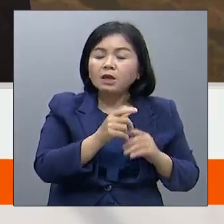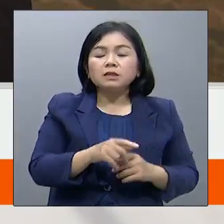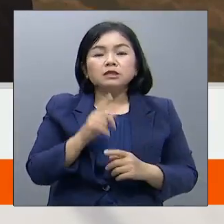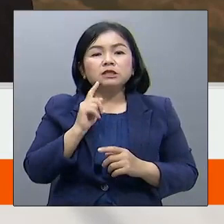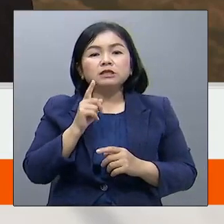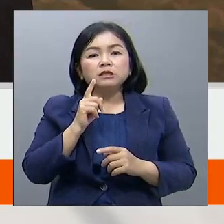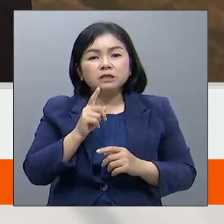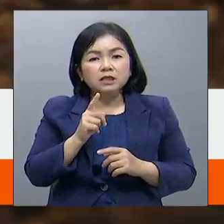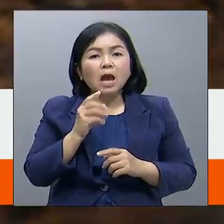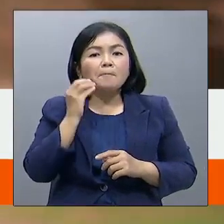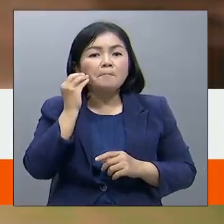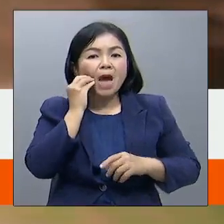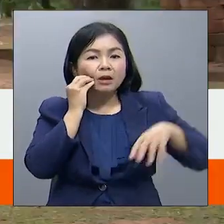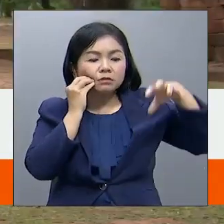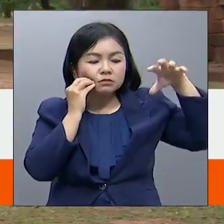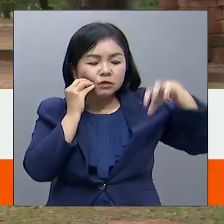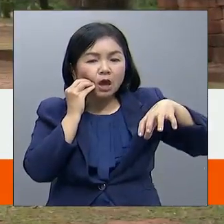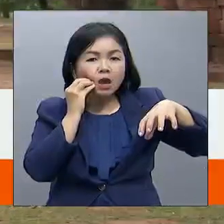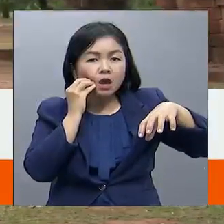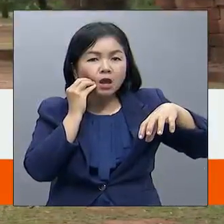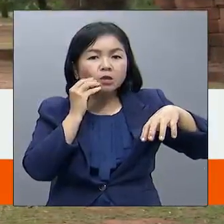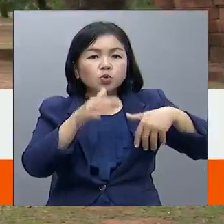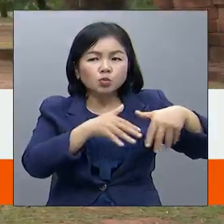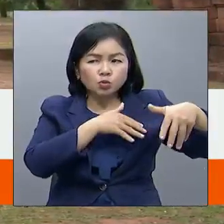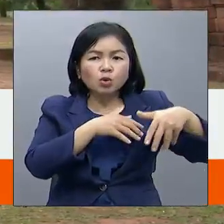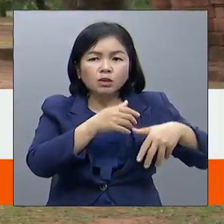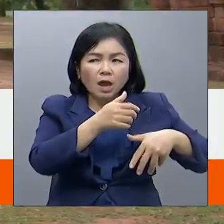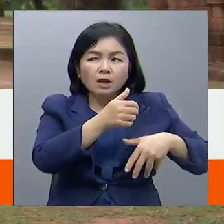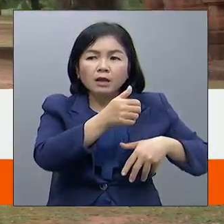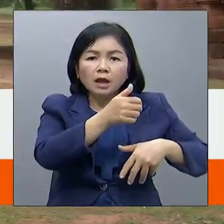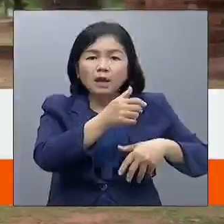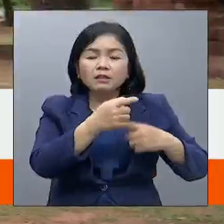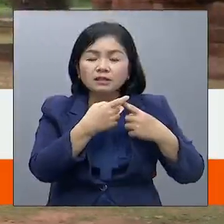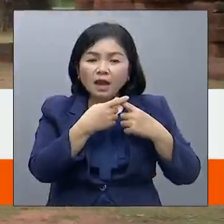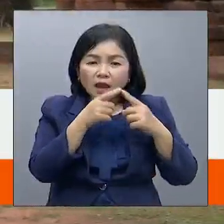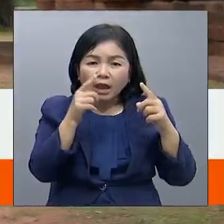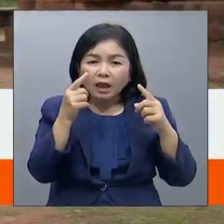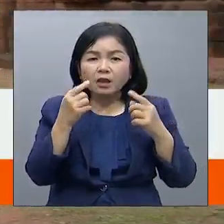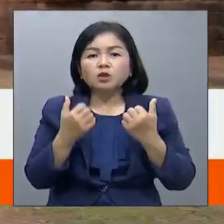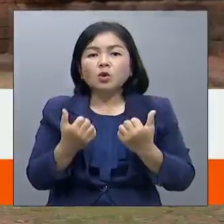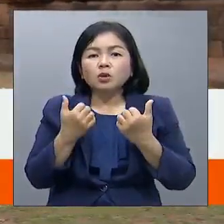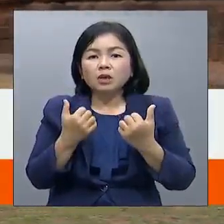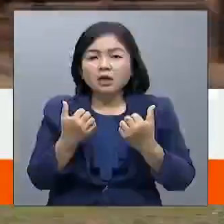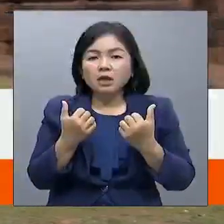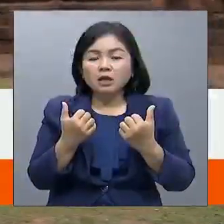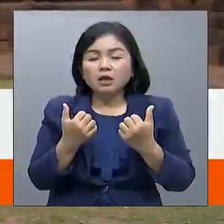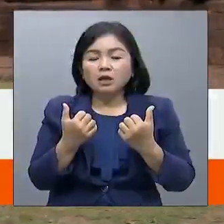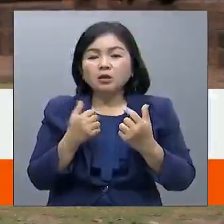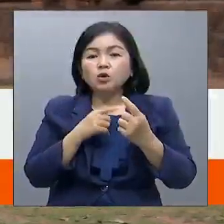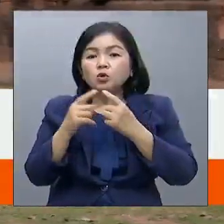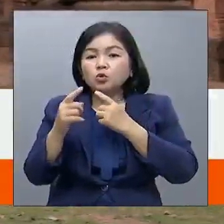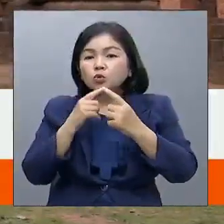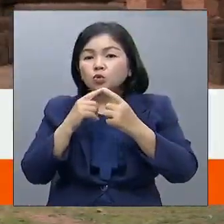ติดอันนี้น่าจะคงมีอยู่แต่ว่าตอนนี้เราว่ากันอีกเรื่องหลักหลักการไม่